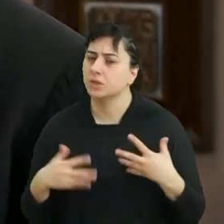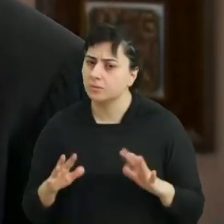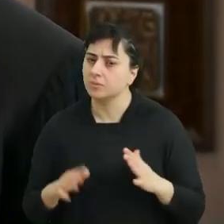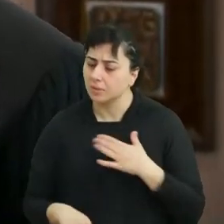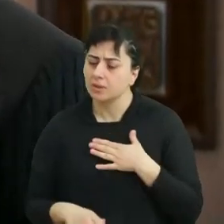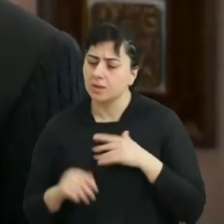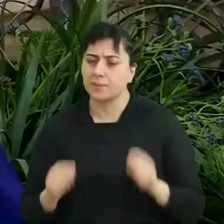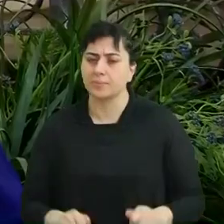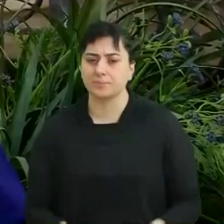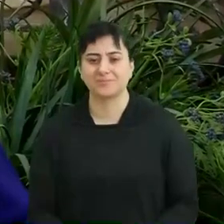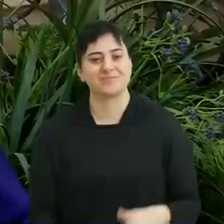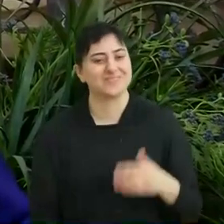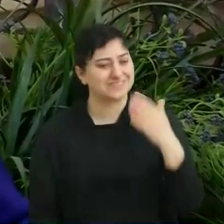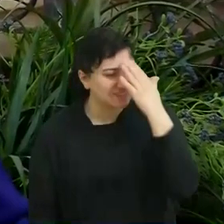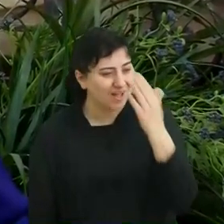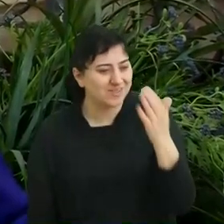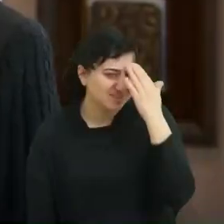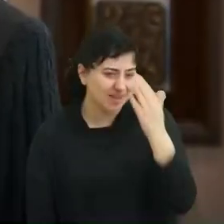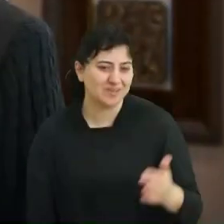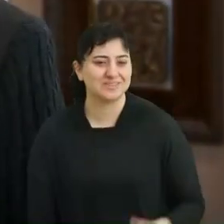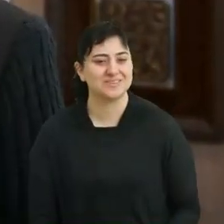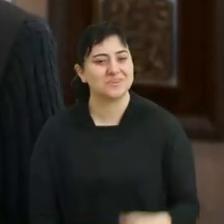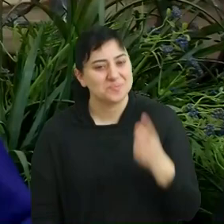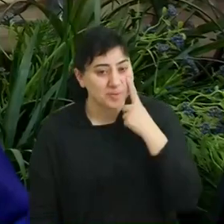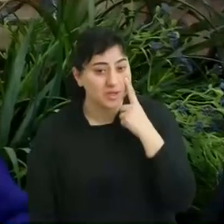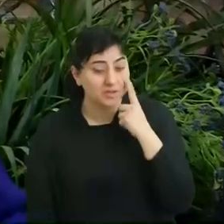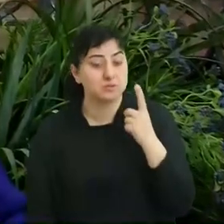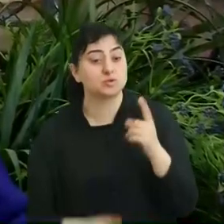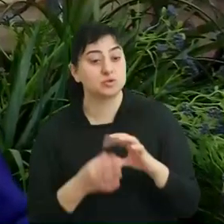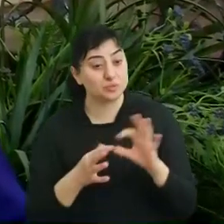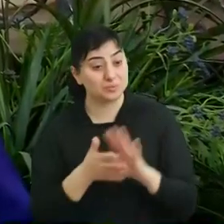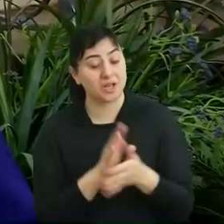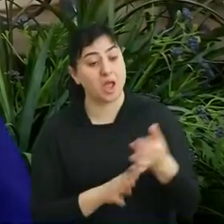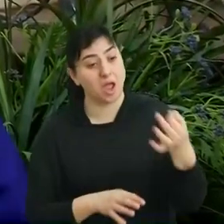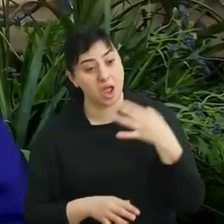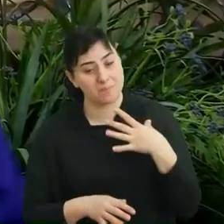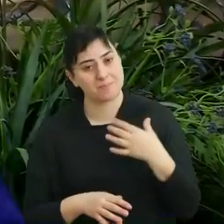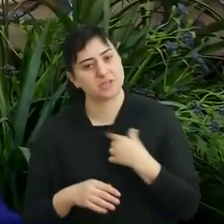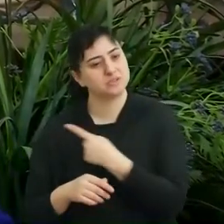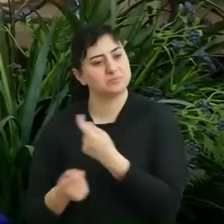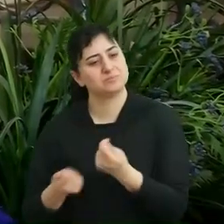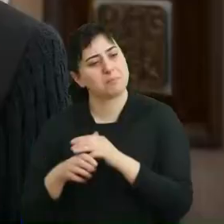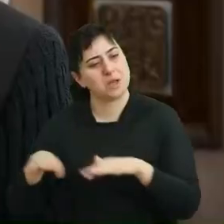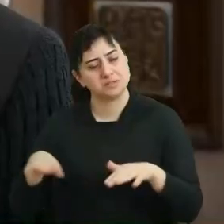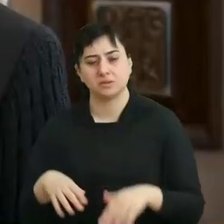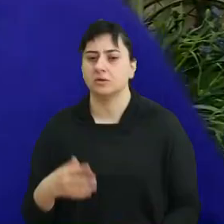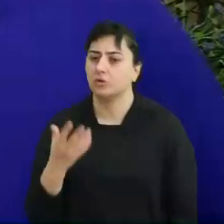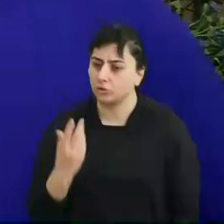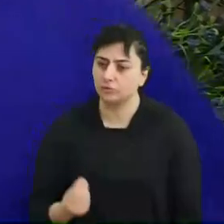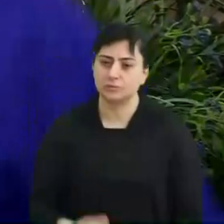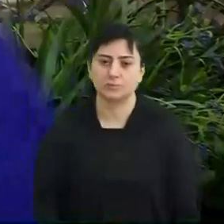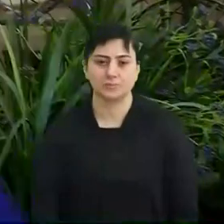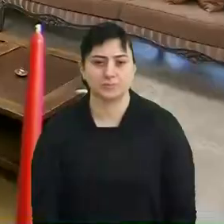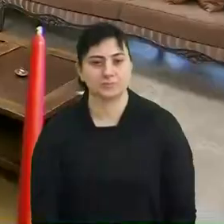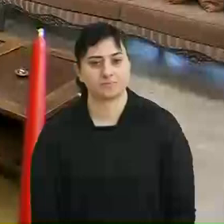etmeyin. O iş bende, o iş bende. Sağ olasın Serp, sağ olasın. Baba hallettikten sonra bana haber ver. Ben çalışma odasındayım tamam mı? Tabii tabii.